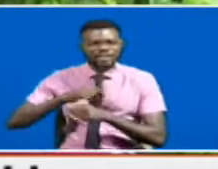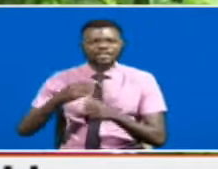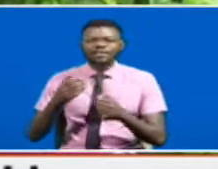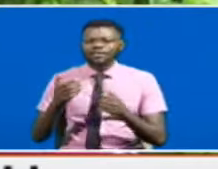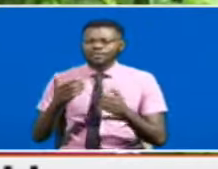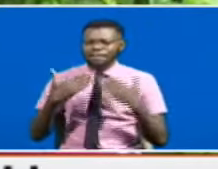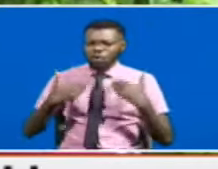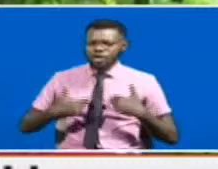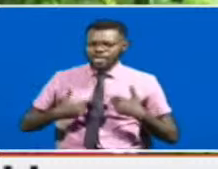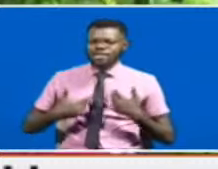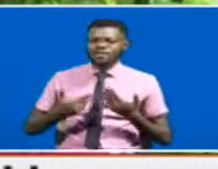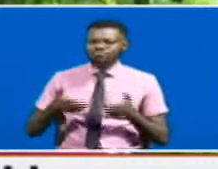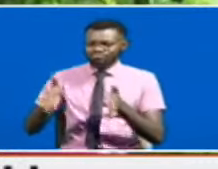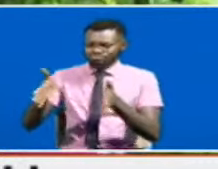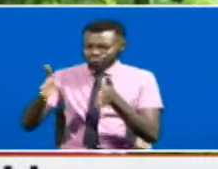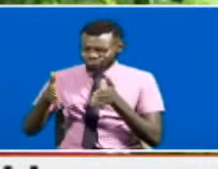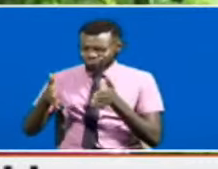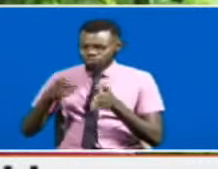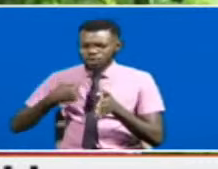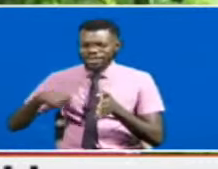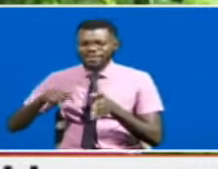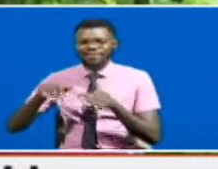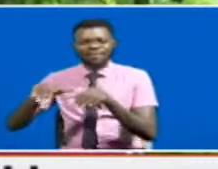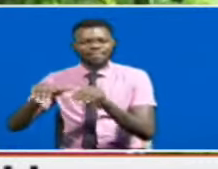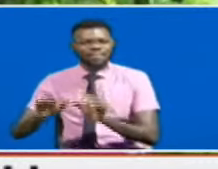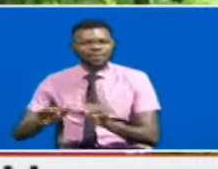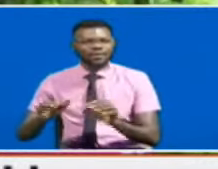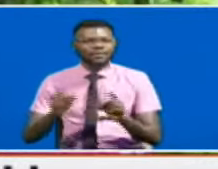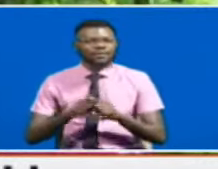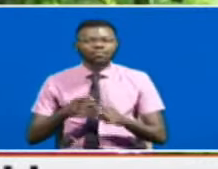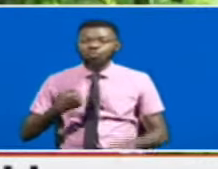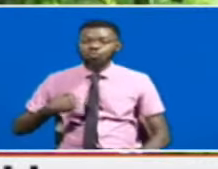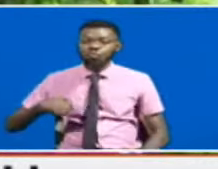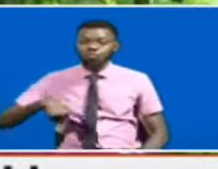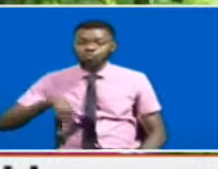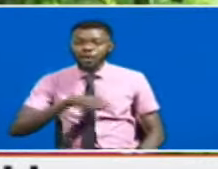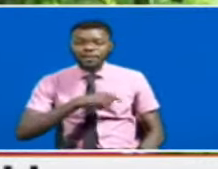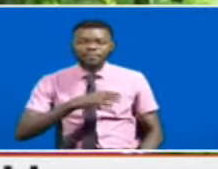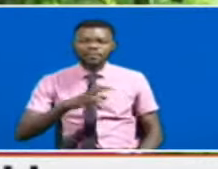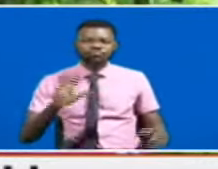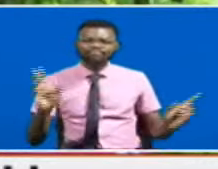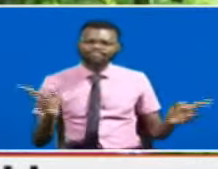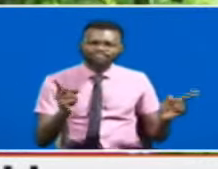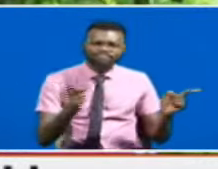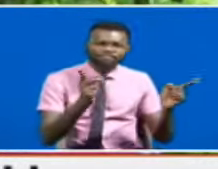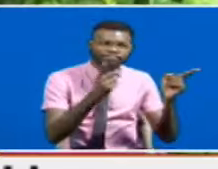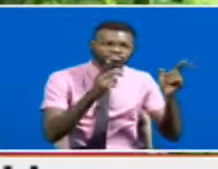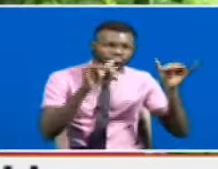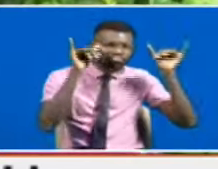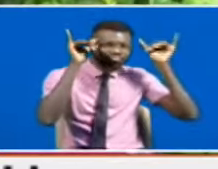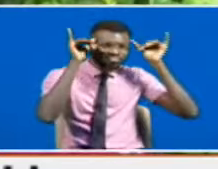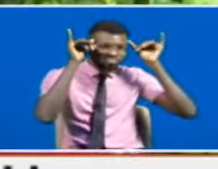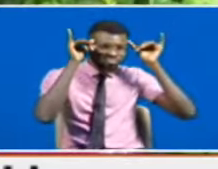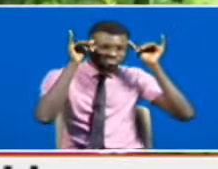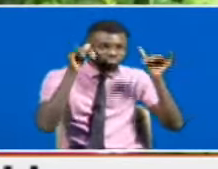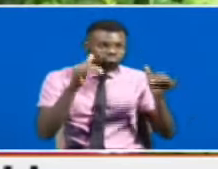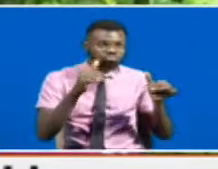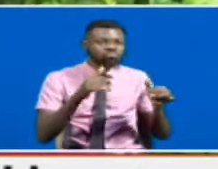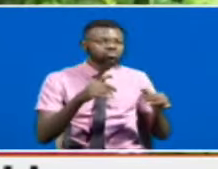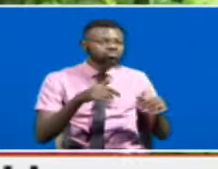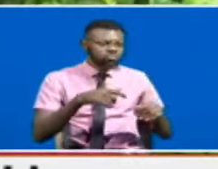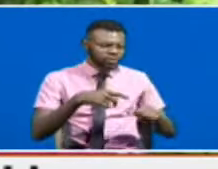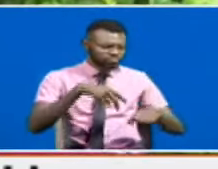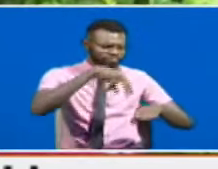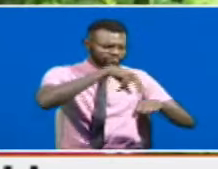hapo. Tutakuja hapo na bullfights. Ng'ombe zitakuwa zinaingia kwa kaburi. Zinalia hapo,